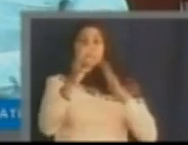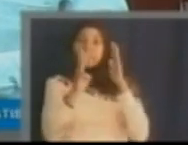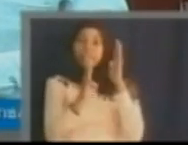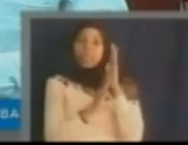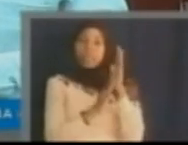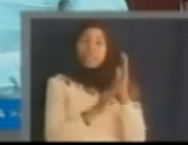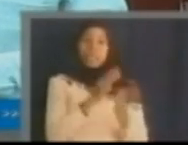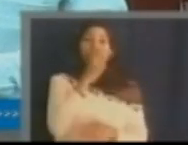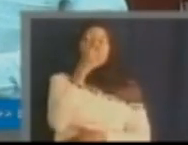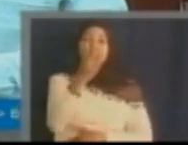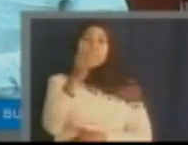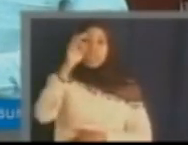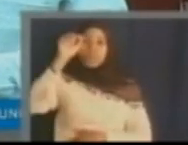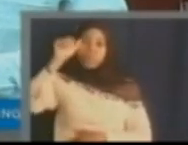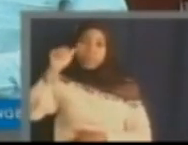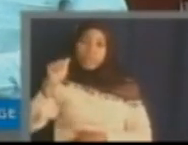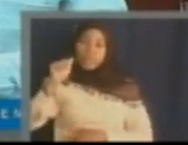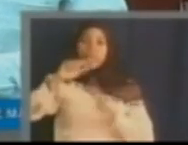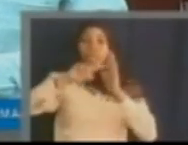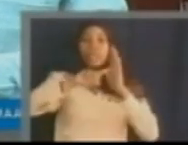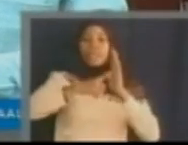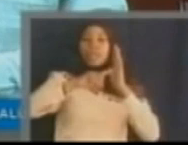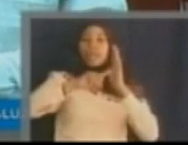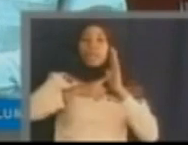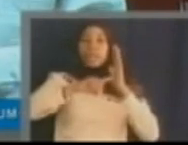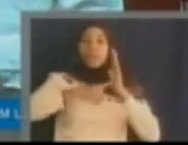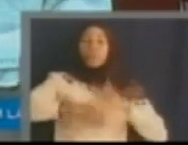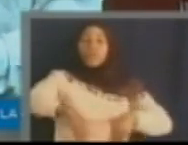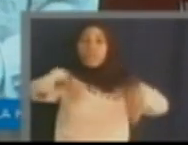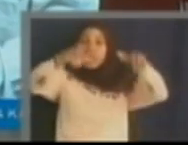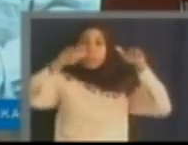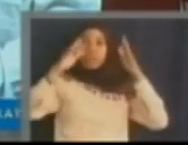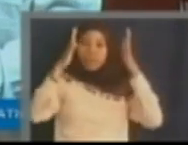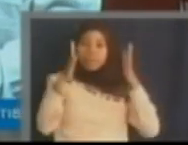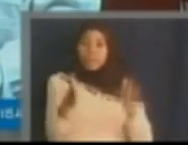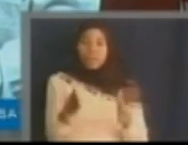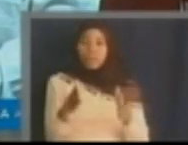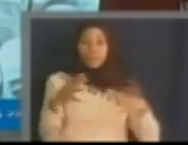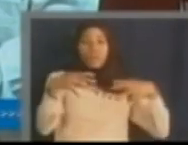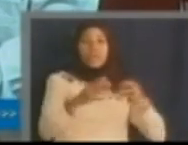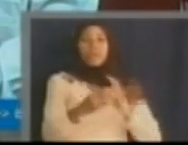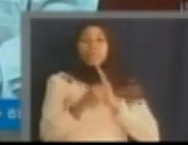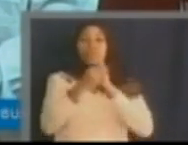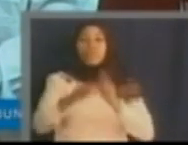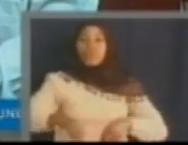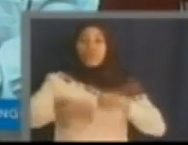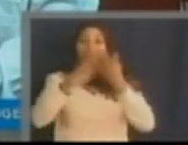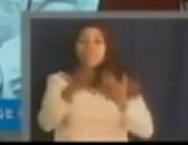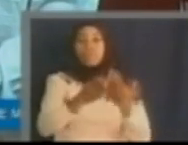58(3)(a) ya kanuni za bunge maalum, kamati ya uongozi imepewa majukumu ya kujadili na kuamua